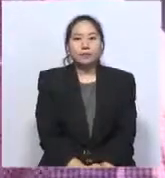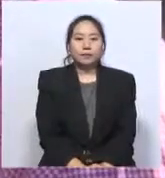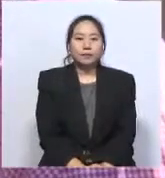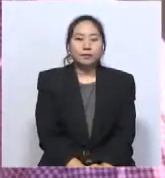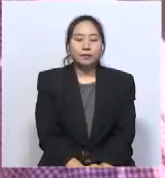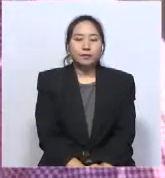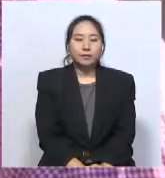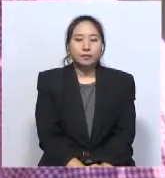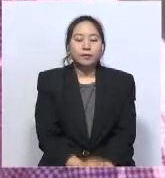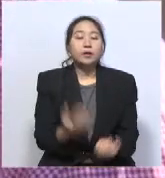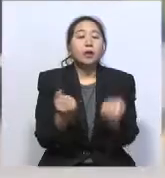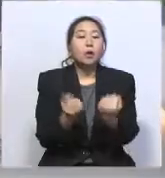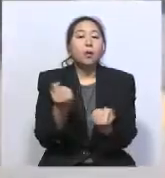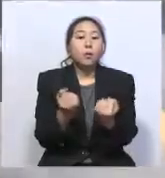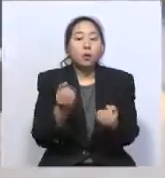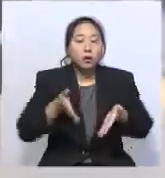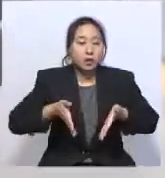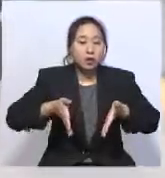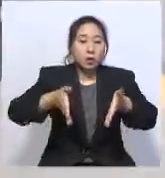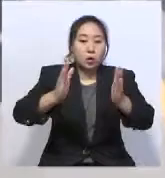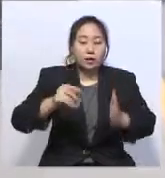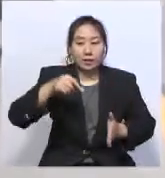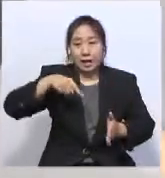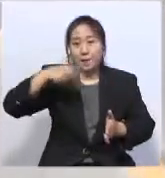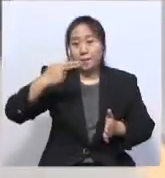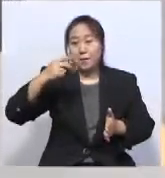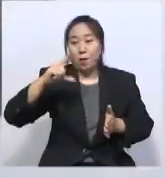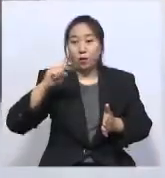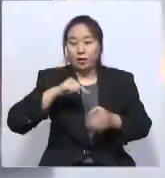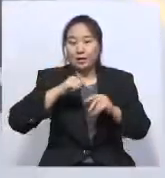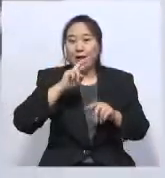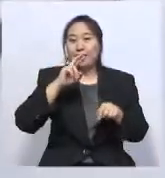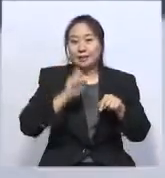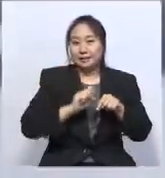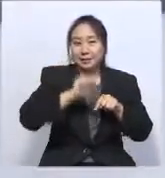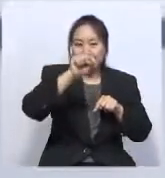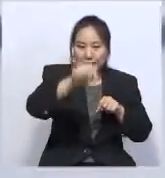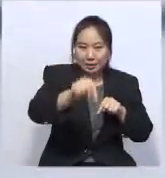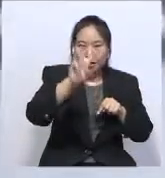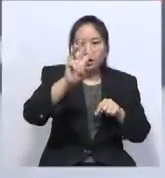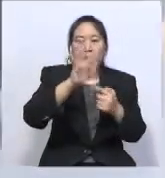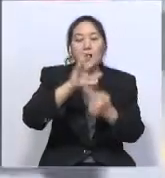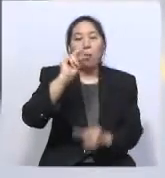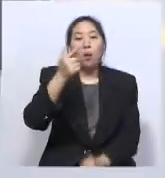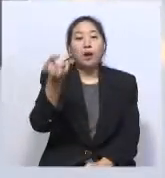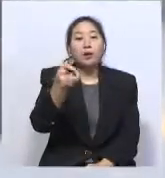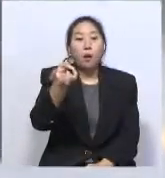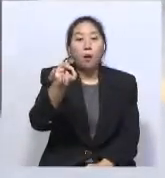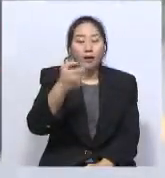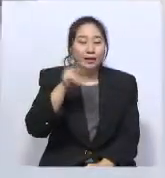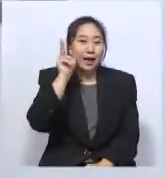ปริมาณรถยนต์บนถนนพหลโยธินจากรังสิตมาจนถึงวังน้อยนะครับวันนี้ทีมข่าวเราออกสำรวจก่อน